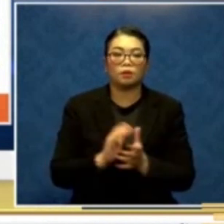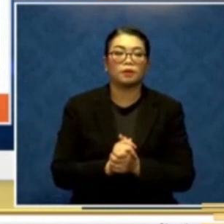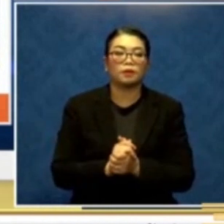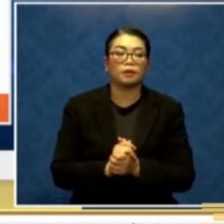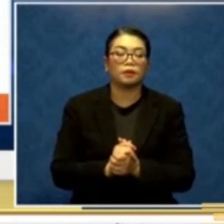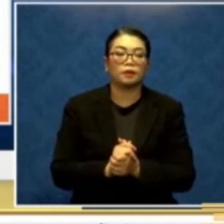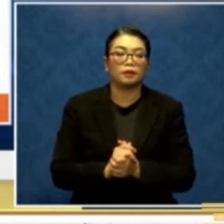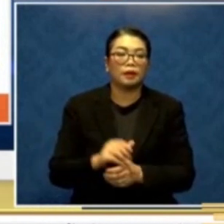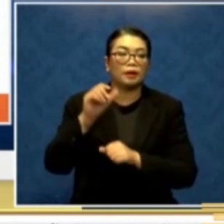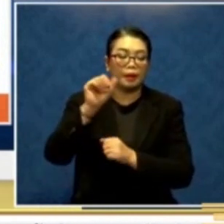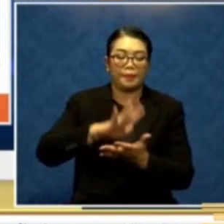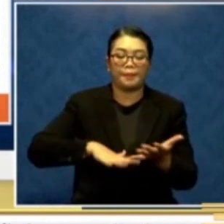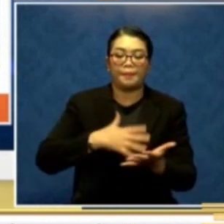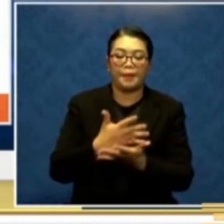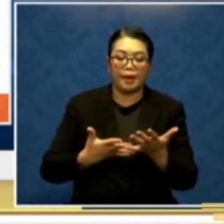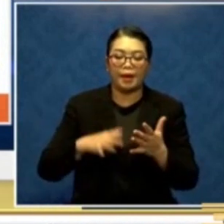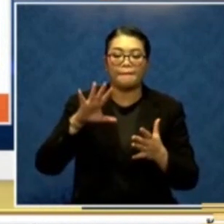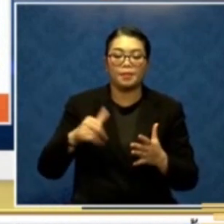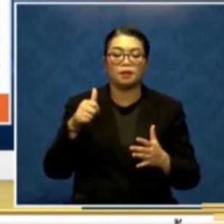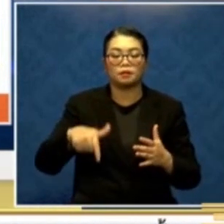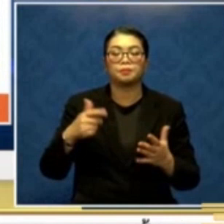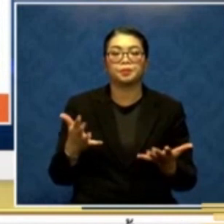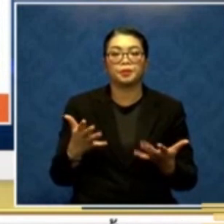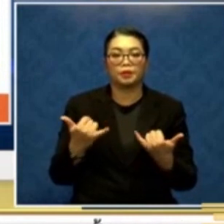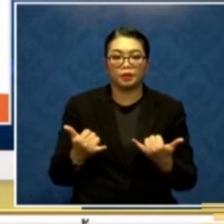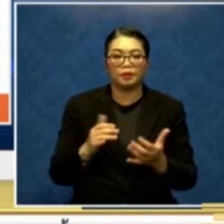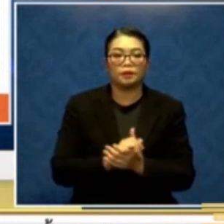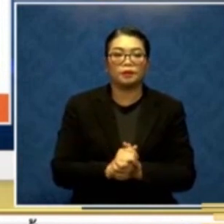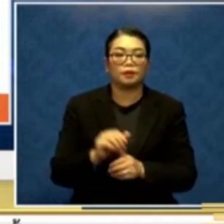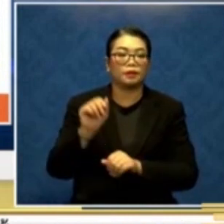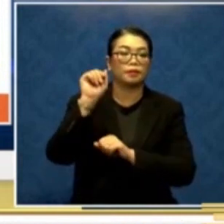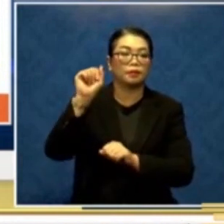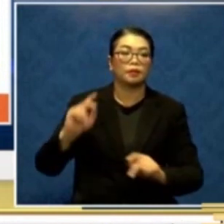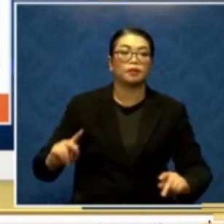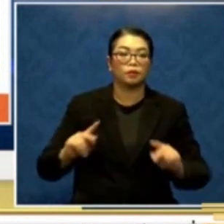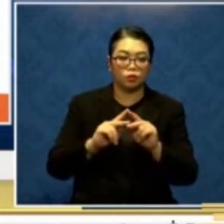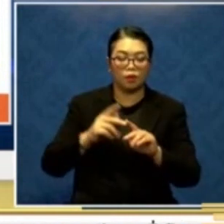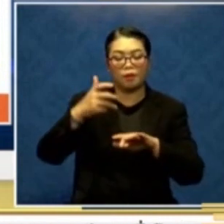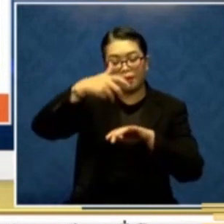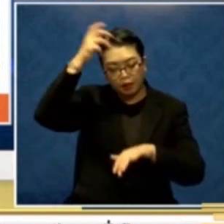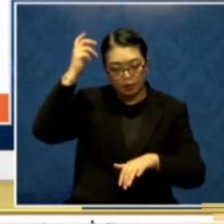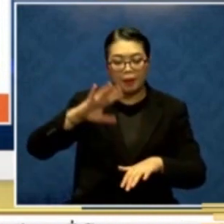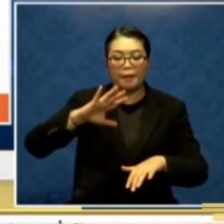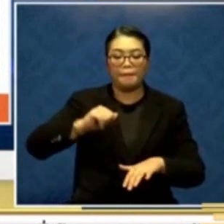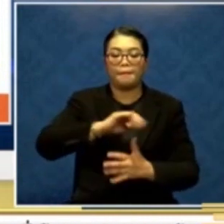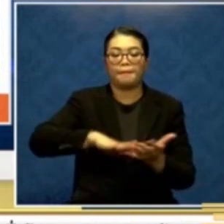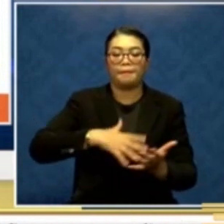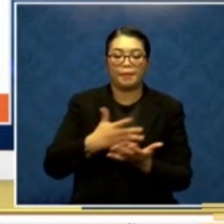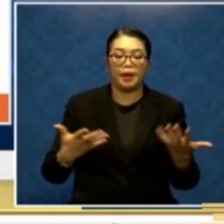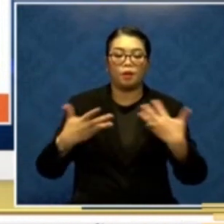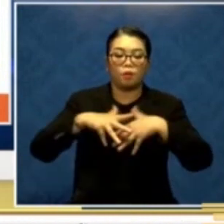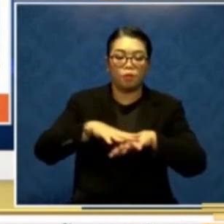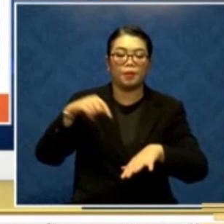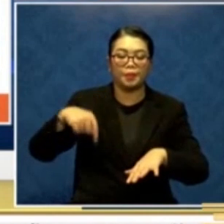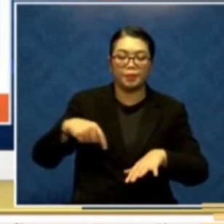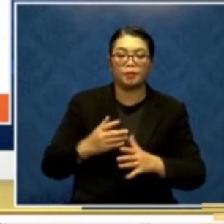ปกาศใช้แผนผ็ัเมองรวมนะครับแต่ใปจจุบันมีประกาศกวรหมัติไยบางครัใช้แนผเมรวมขมาแล้วจิ skaขฮาธร lo